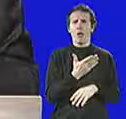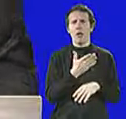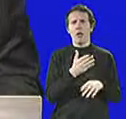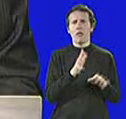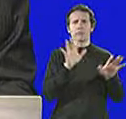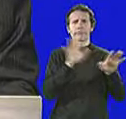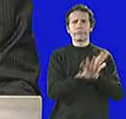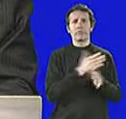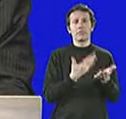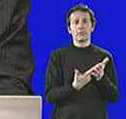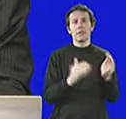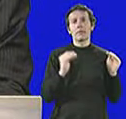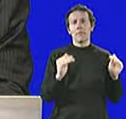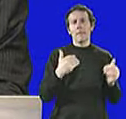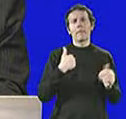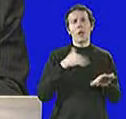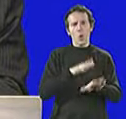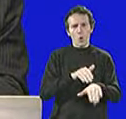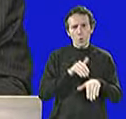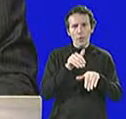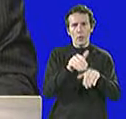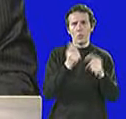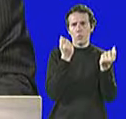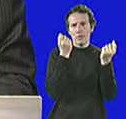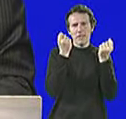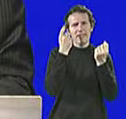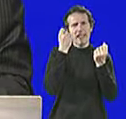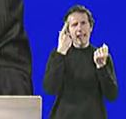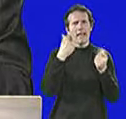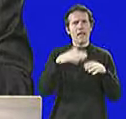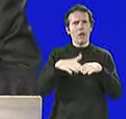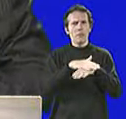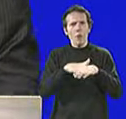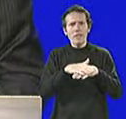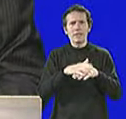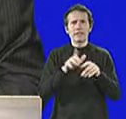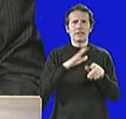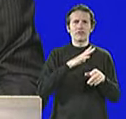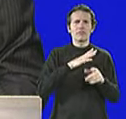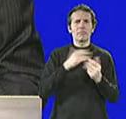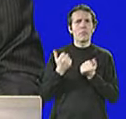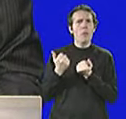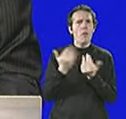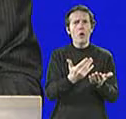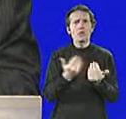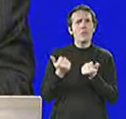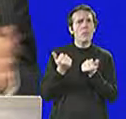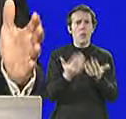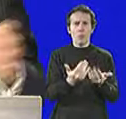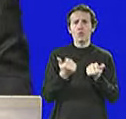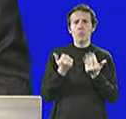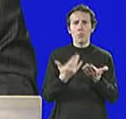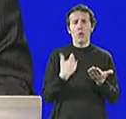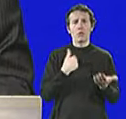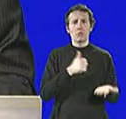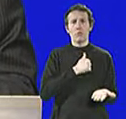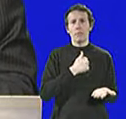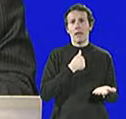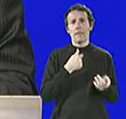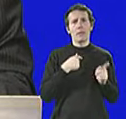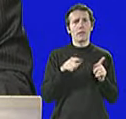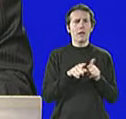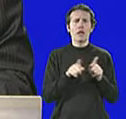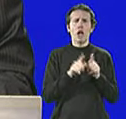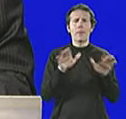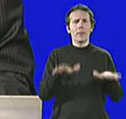Je vais donc, mes chers amis, continuer à parler des idées politiques, des propositions. Je vais donc m'abstenir, comme je l'ai toujours